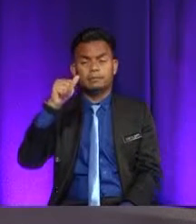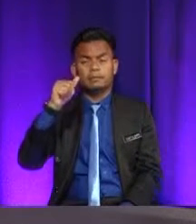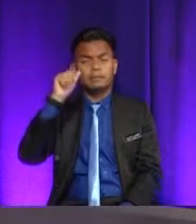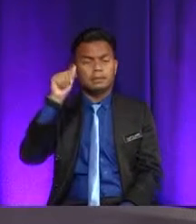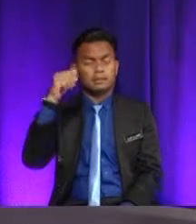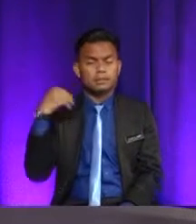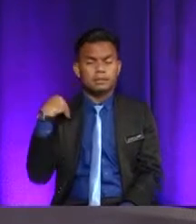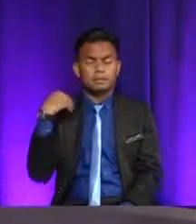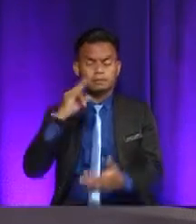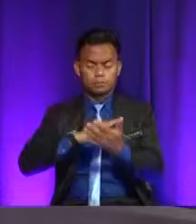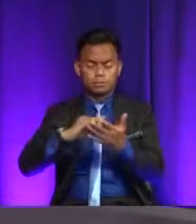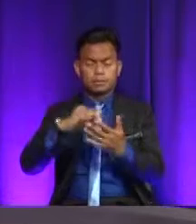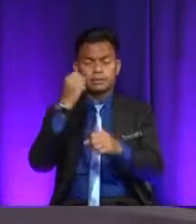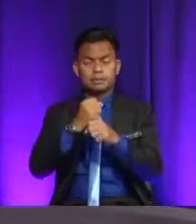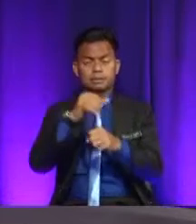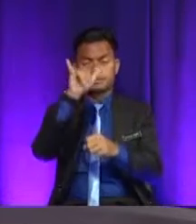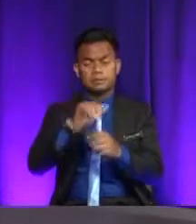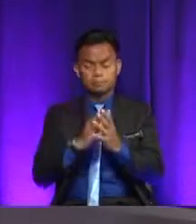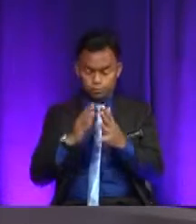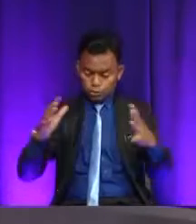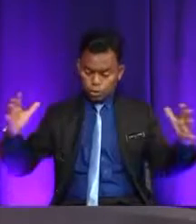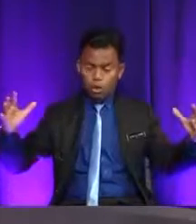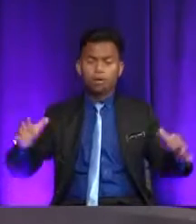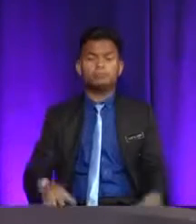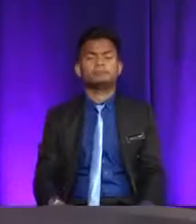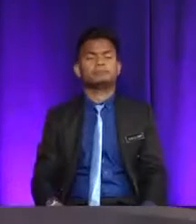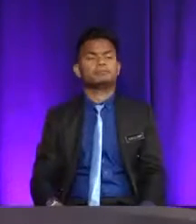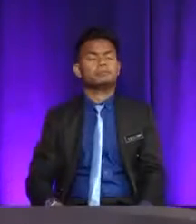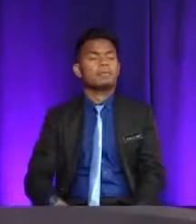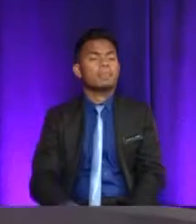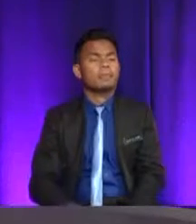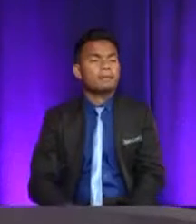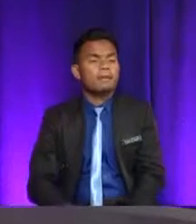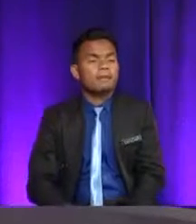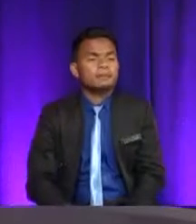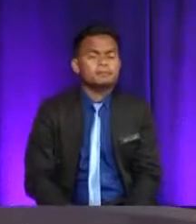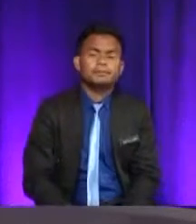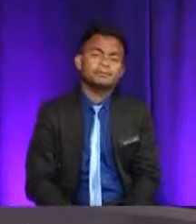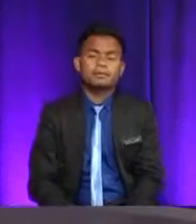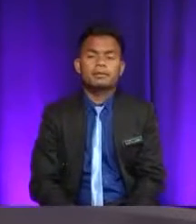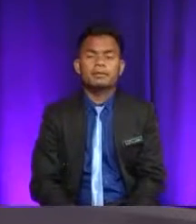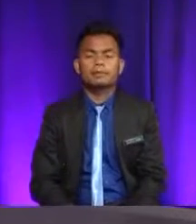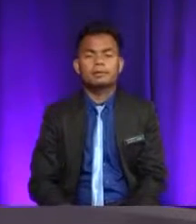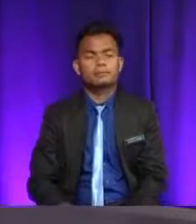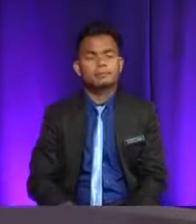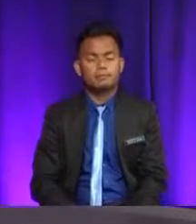yang kecil sorry sorry saya buat analogi mudah untuk Anifah